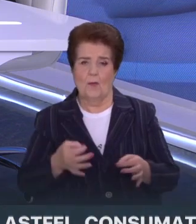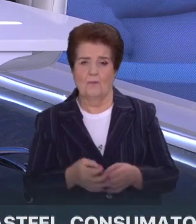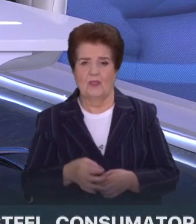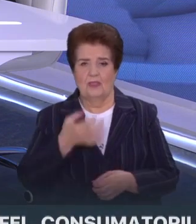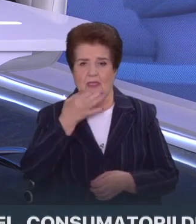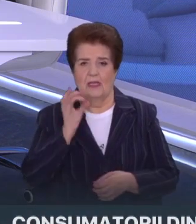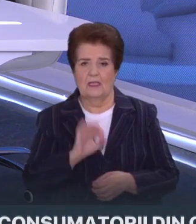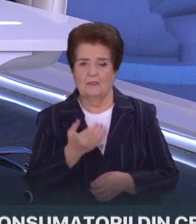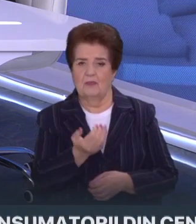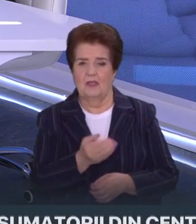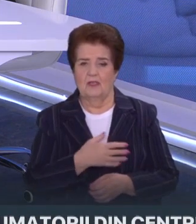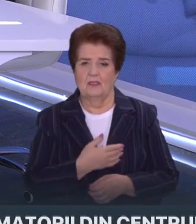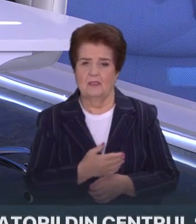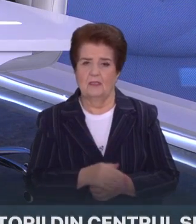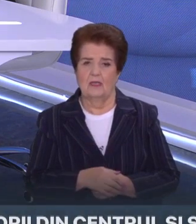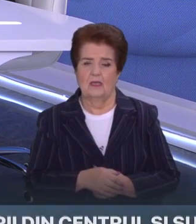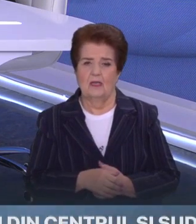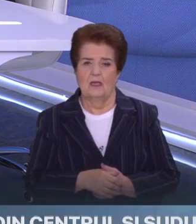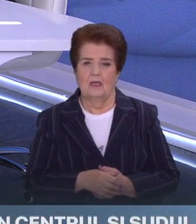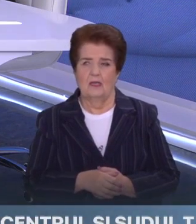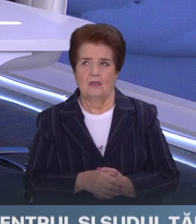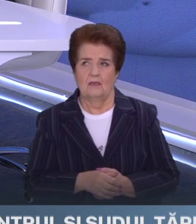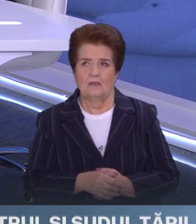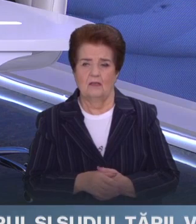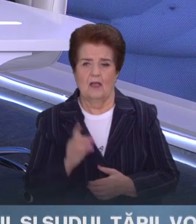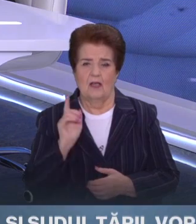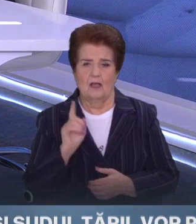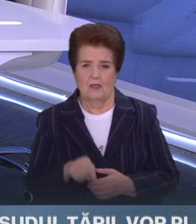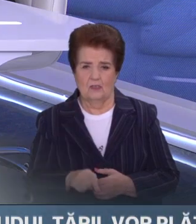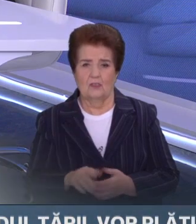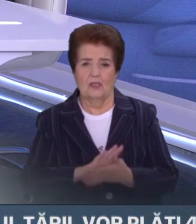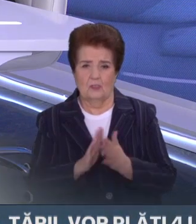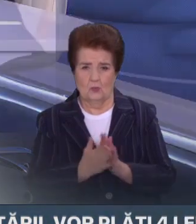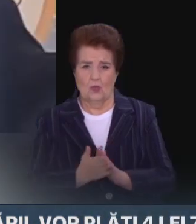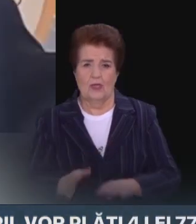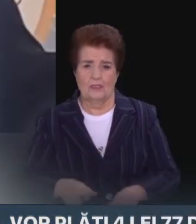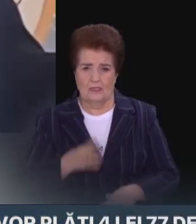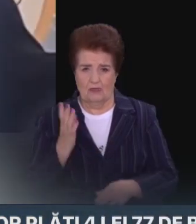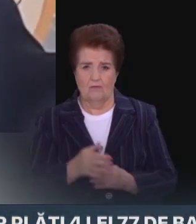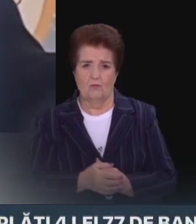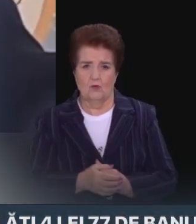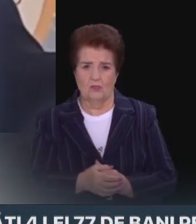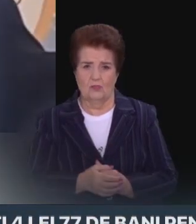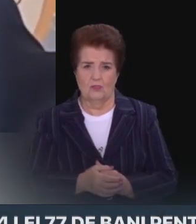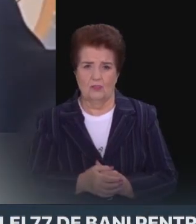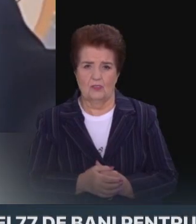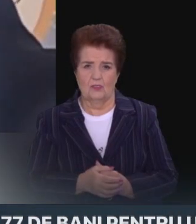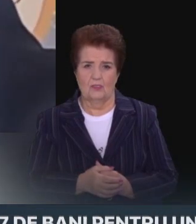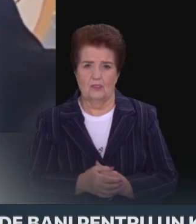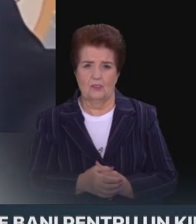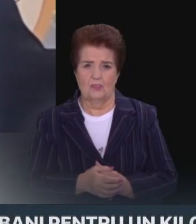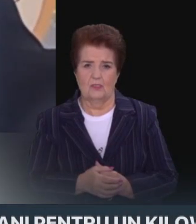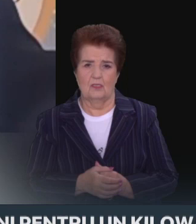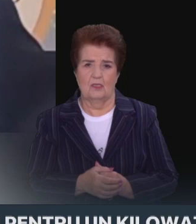dumneavoastră de fermier, vorbesc. A fost ani în urmă asemenea situații, dar nu atât de pronunțate. Totuși, până